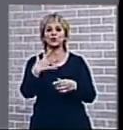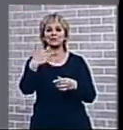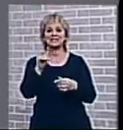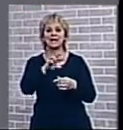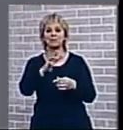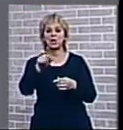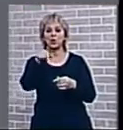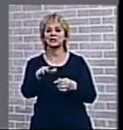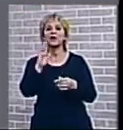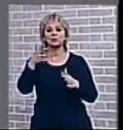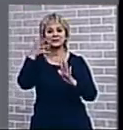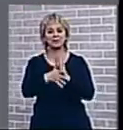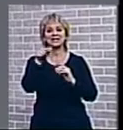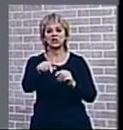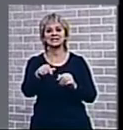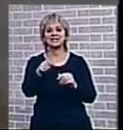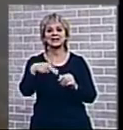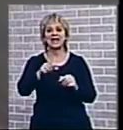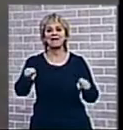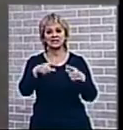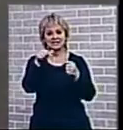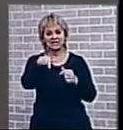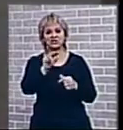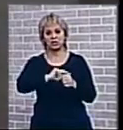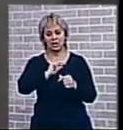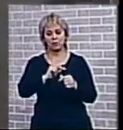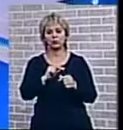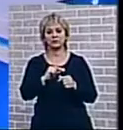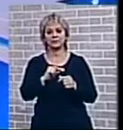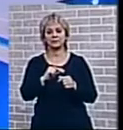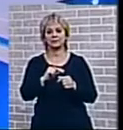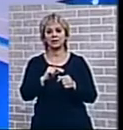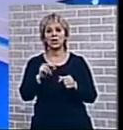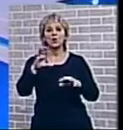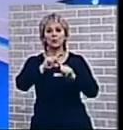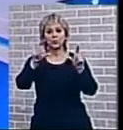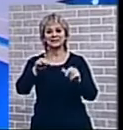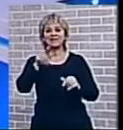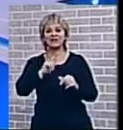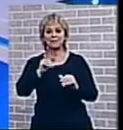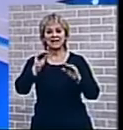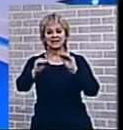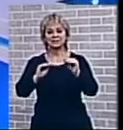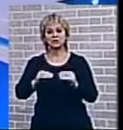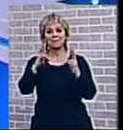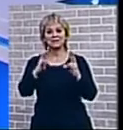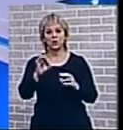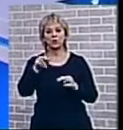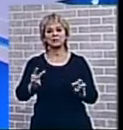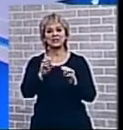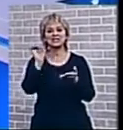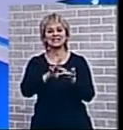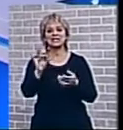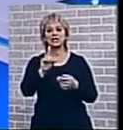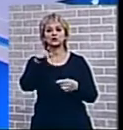50 миллионов будет потрачено на аварийно-восстановительные работы. пункты временного размещения пострадавших от пожара в